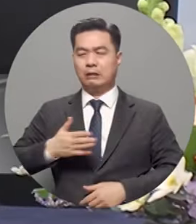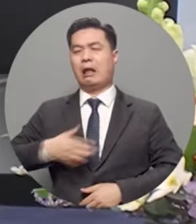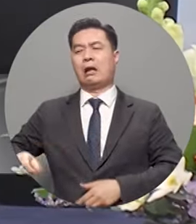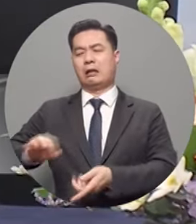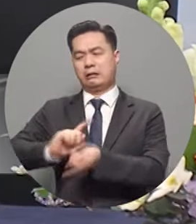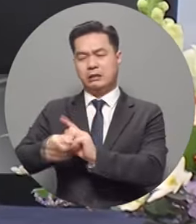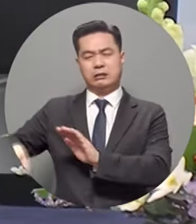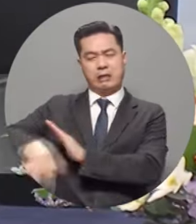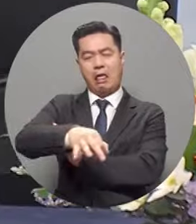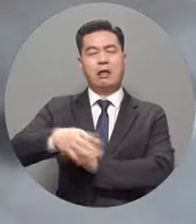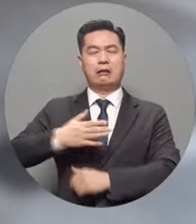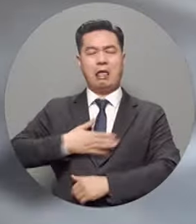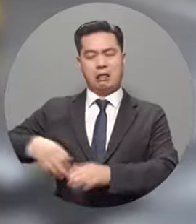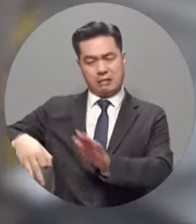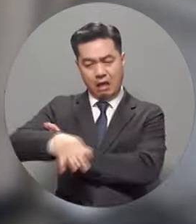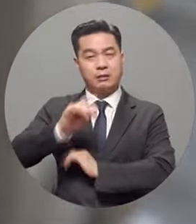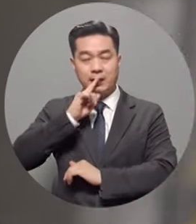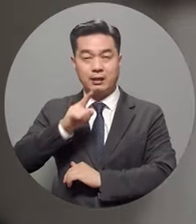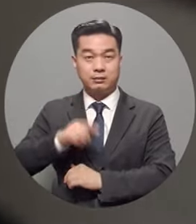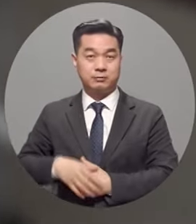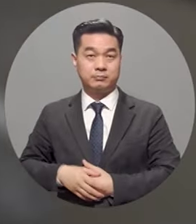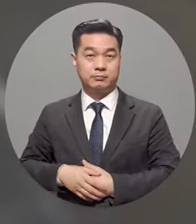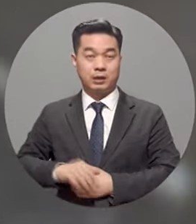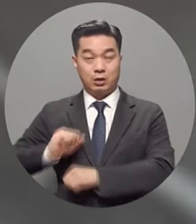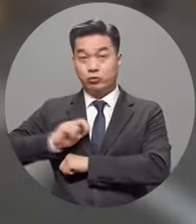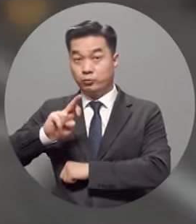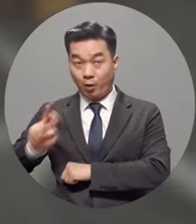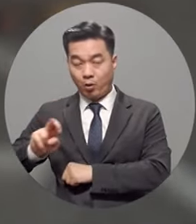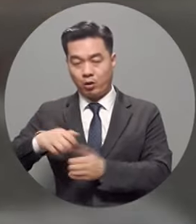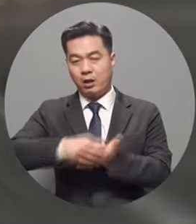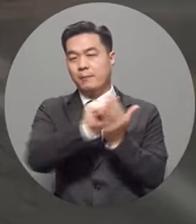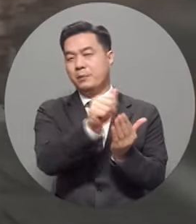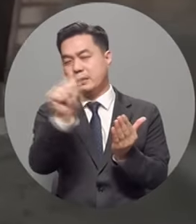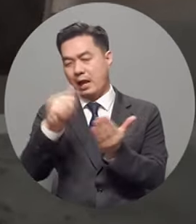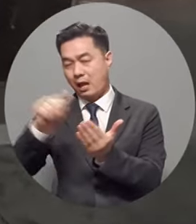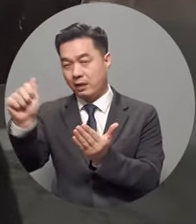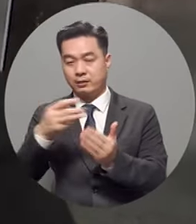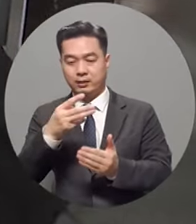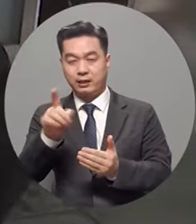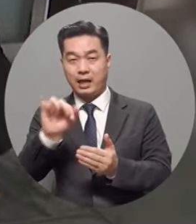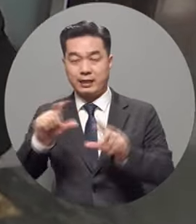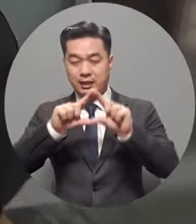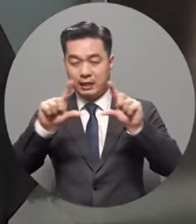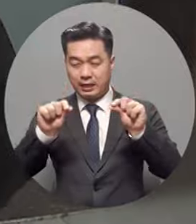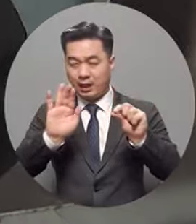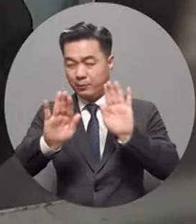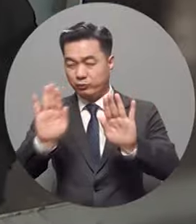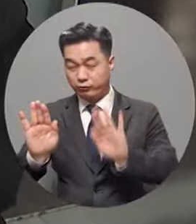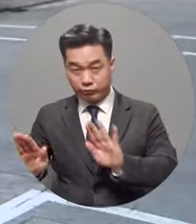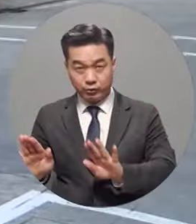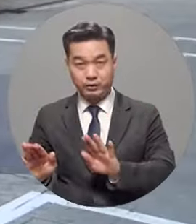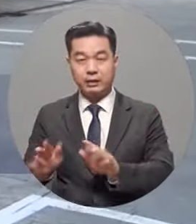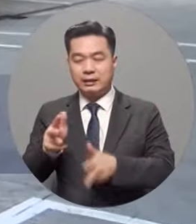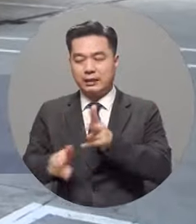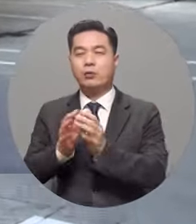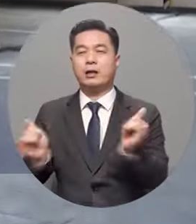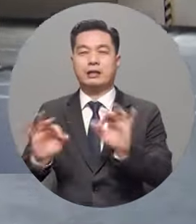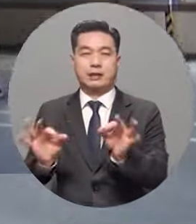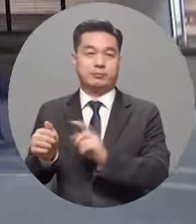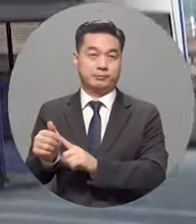사업가가 주장하고 나섰습니다. 군포에서 미장 타일 공사 업체를 운영하는 사업가 김모 씨입니다.